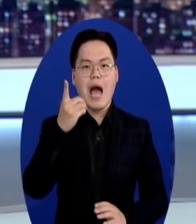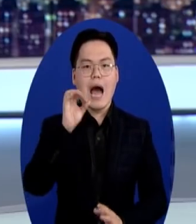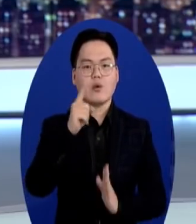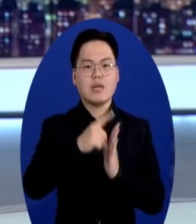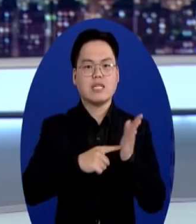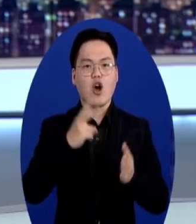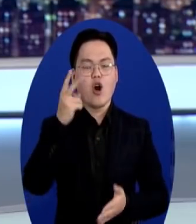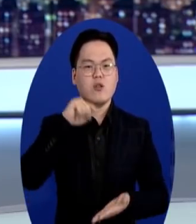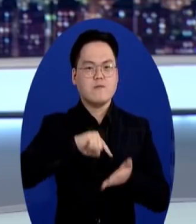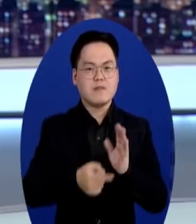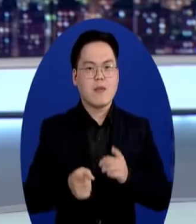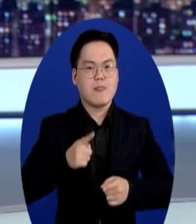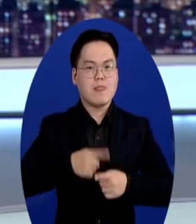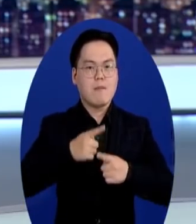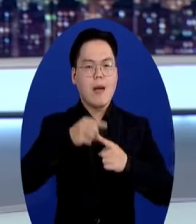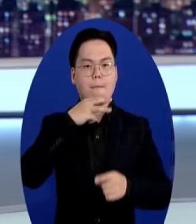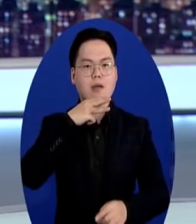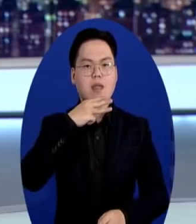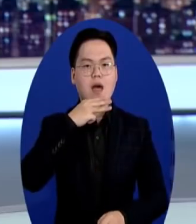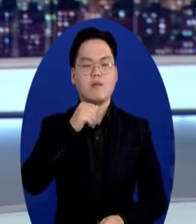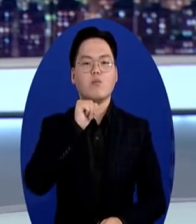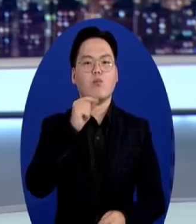2 дахин нэмнэ гэх мэдээлэлд няцаалт хийлээ.